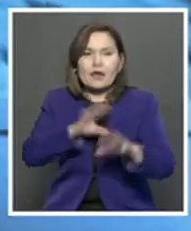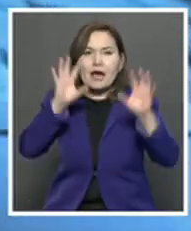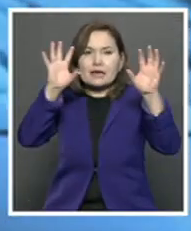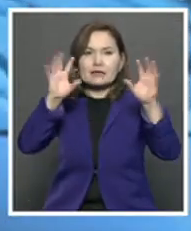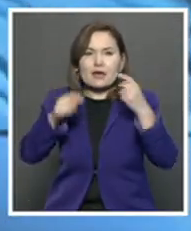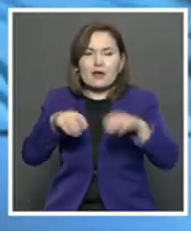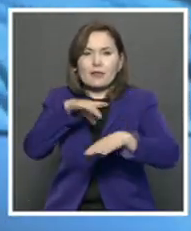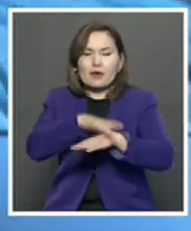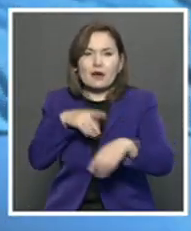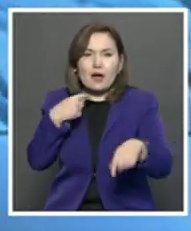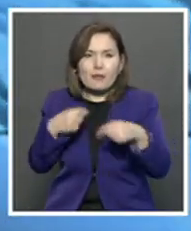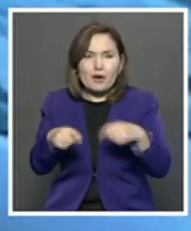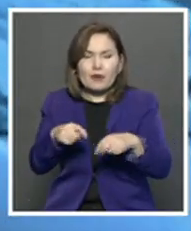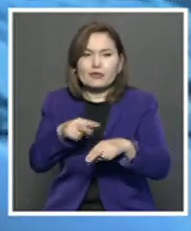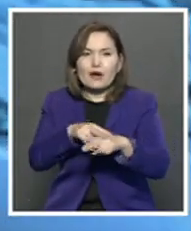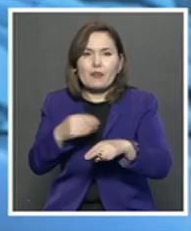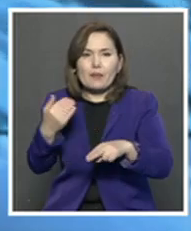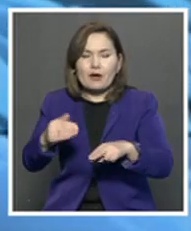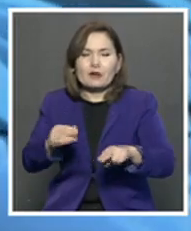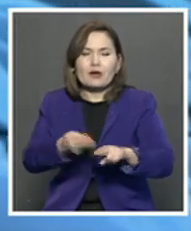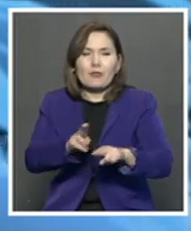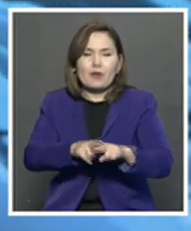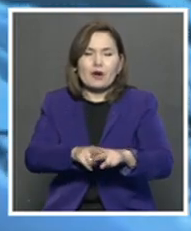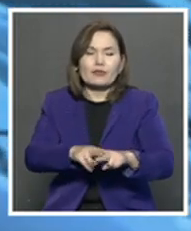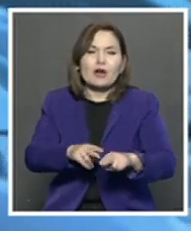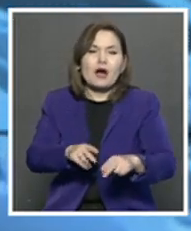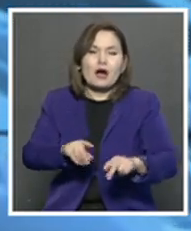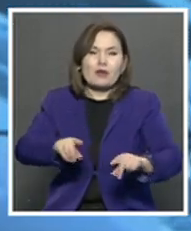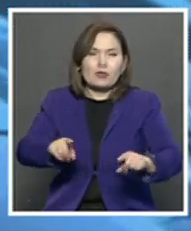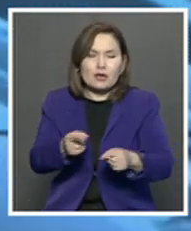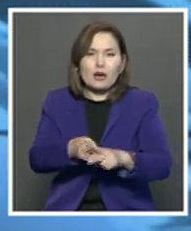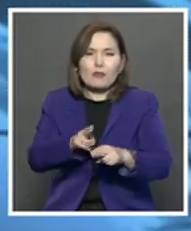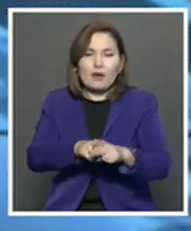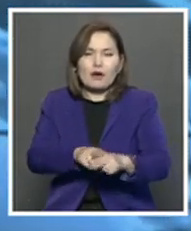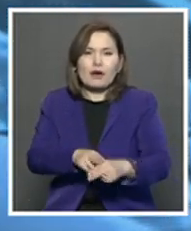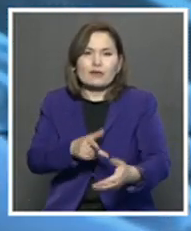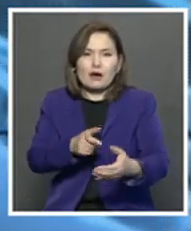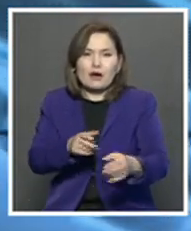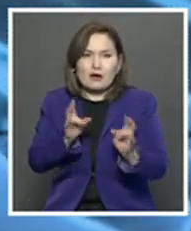саудаламақ болғандарды қолға түсіру кезінде атыс болып, күдіктілердің екеуі жарақат алып, біреуі көз жұмған.